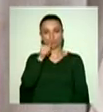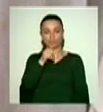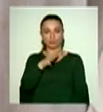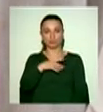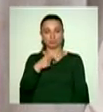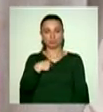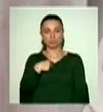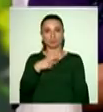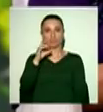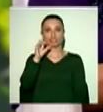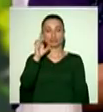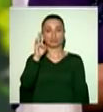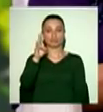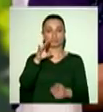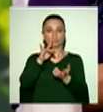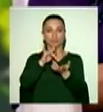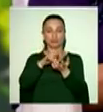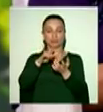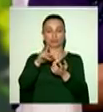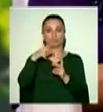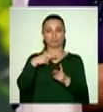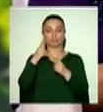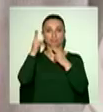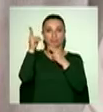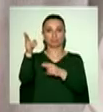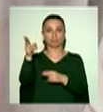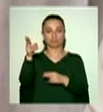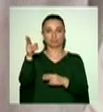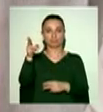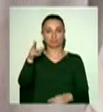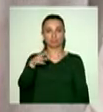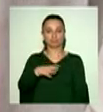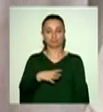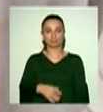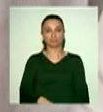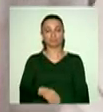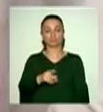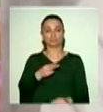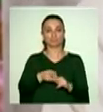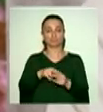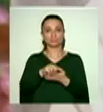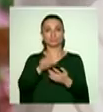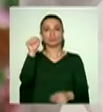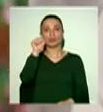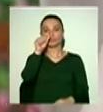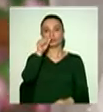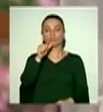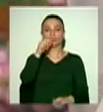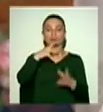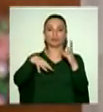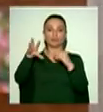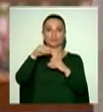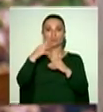ივლისის ბოლო. იმიტომ რომ მე კიშინევში წავედი, იმიტომ რომ ია უიხლა წავედი კიშინევში,